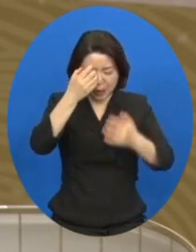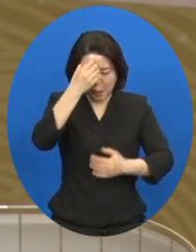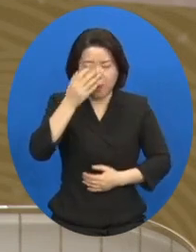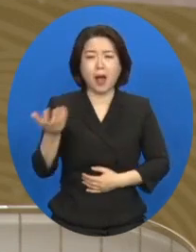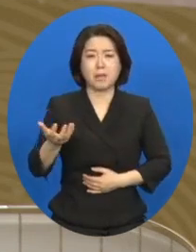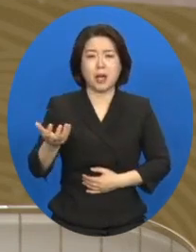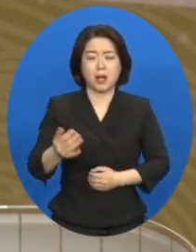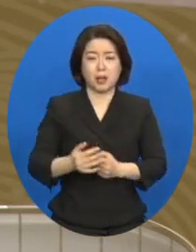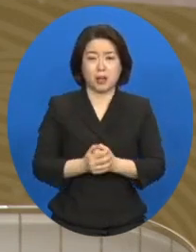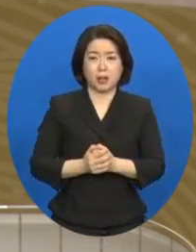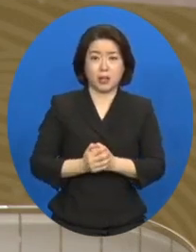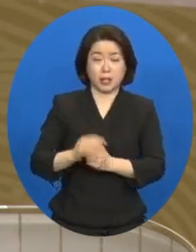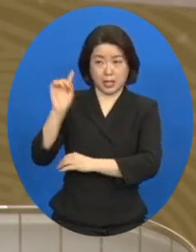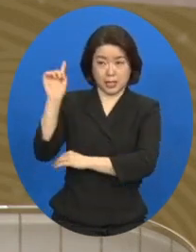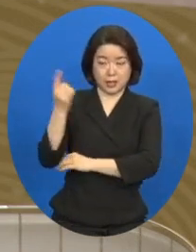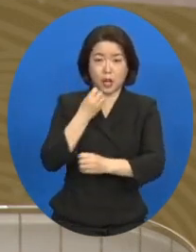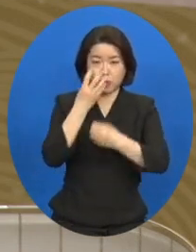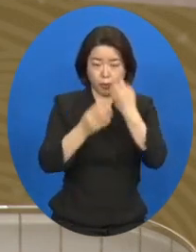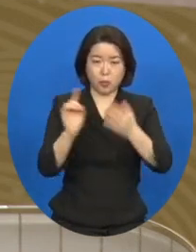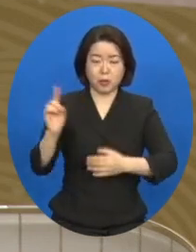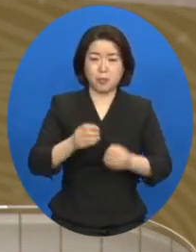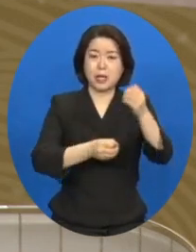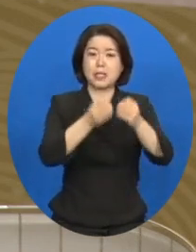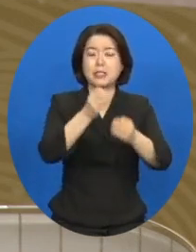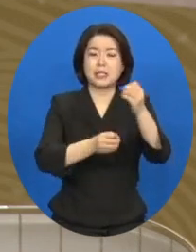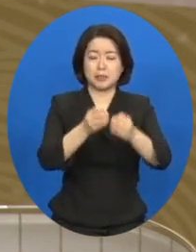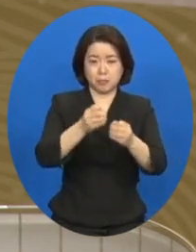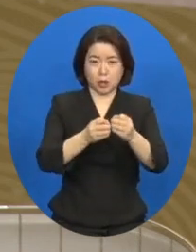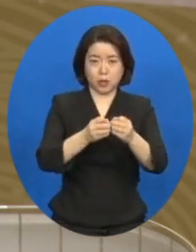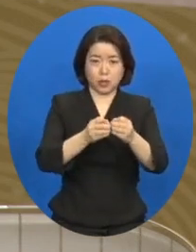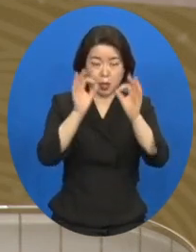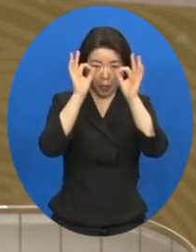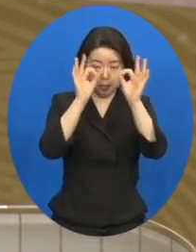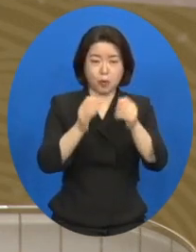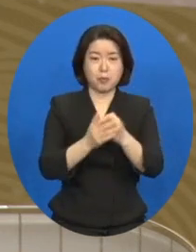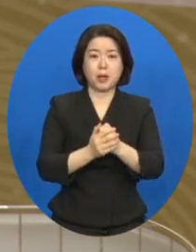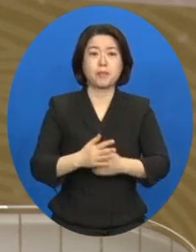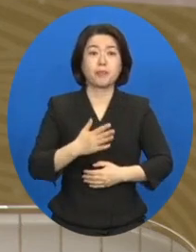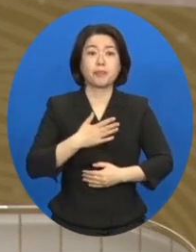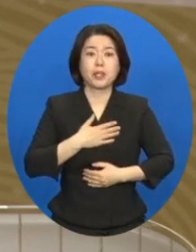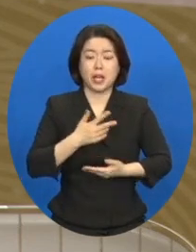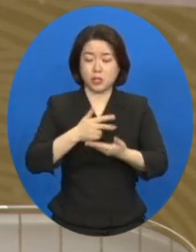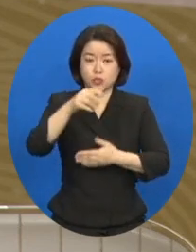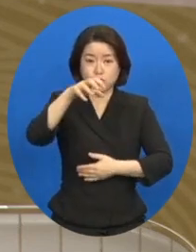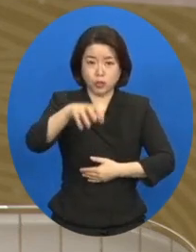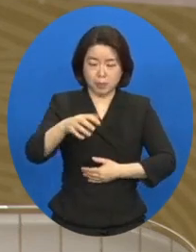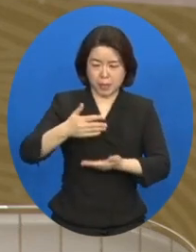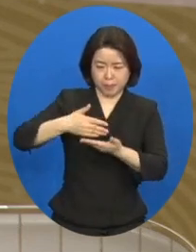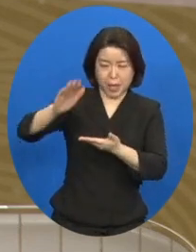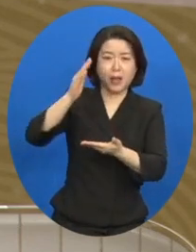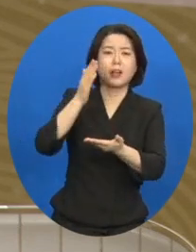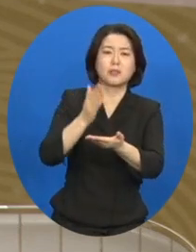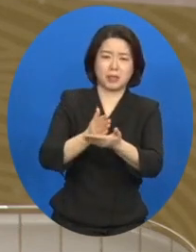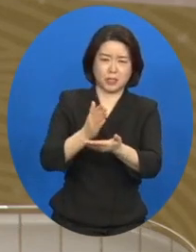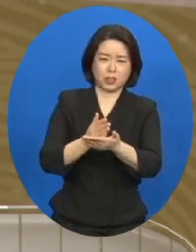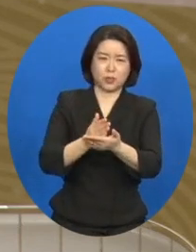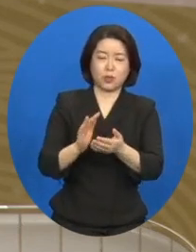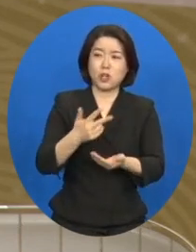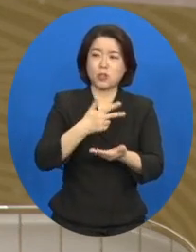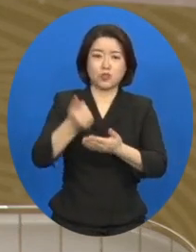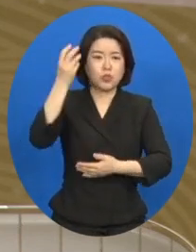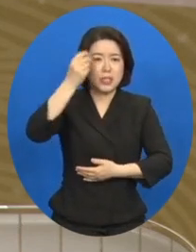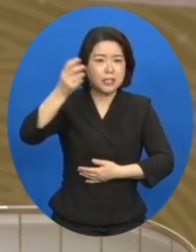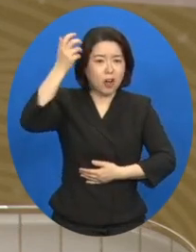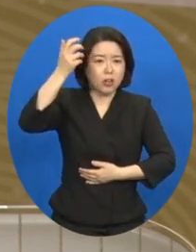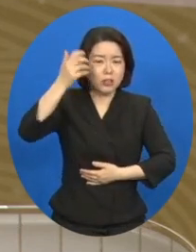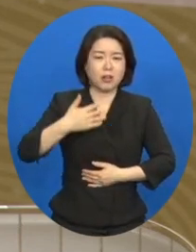다윗이 이런 고백을 했습니다. 시편 51편 11절 12절에 나를 주 앞에서 쫓아내지 마시며 주의 성령을